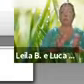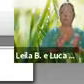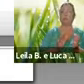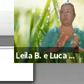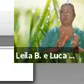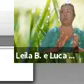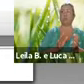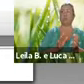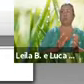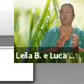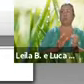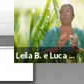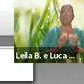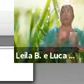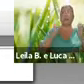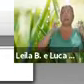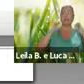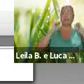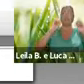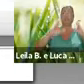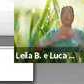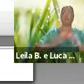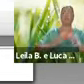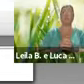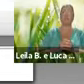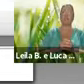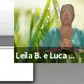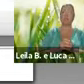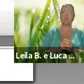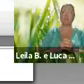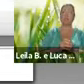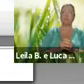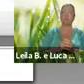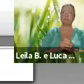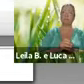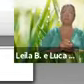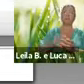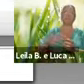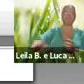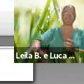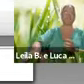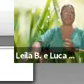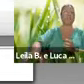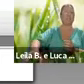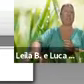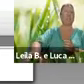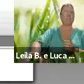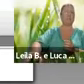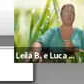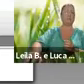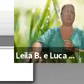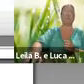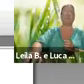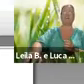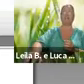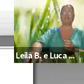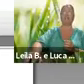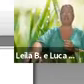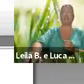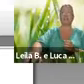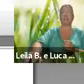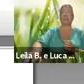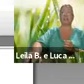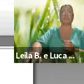momento giusto di mandare questa energia alle persone che hanno bisogno. Finita la preghiera, mi avvicinai